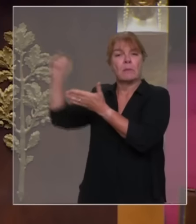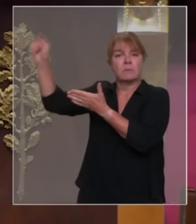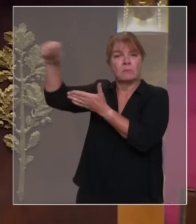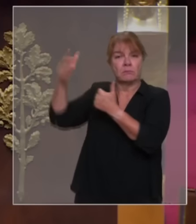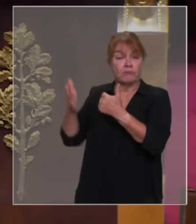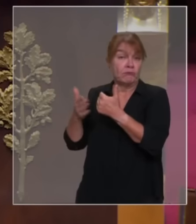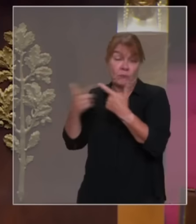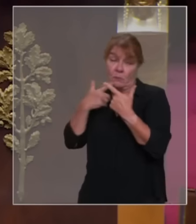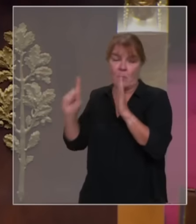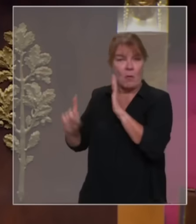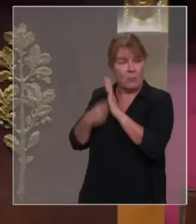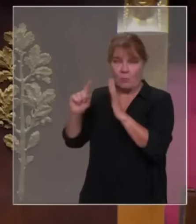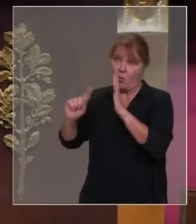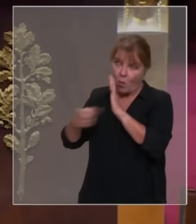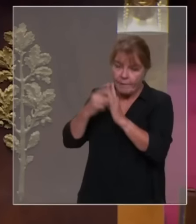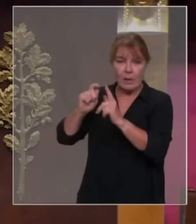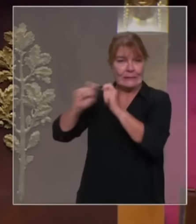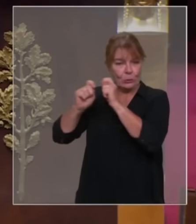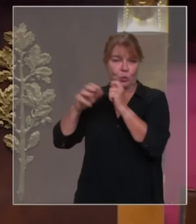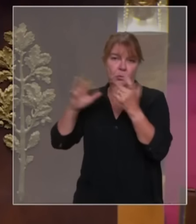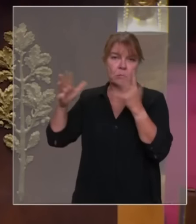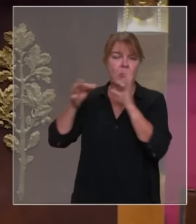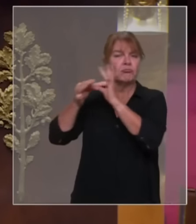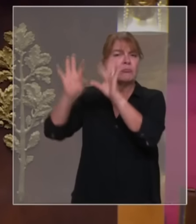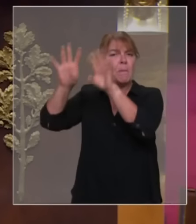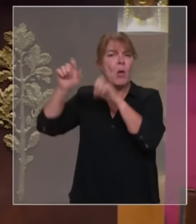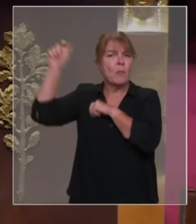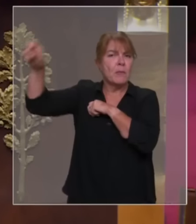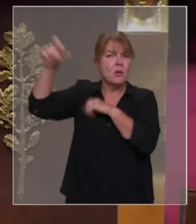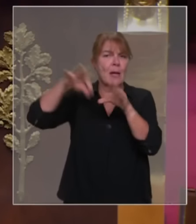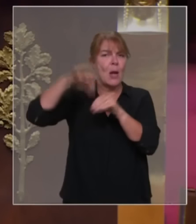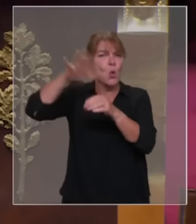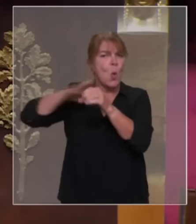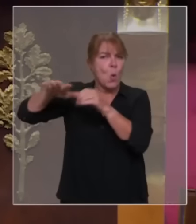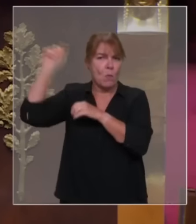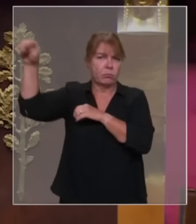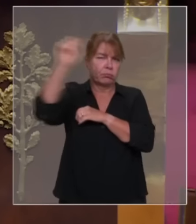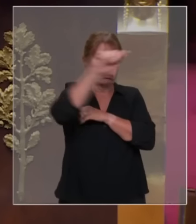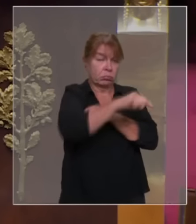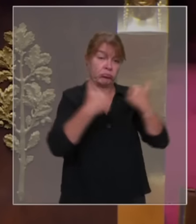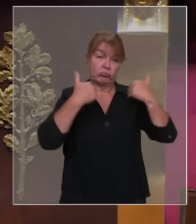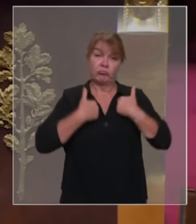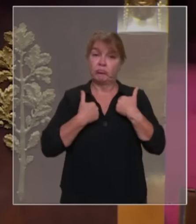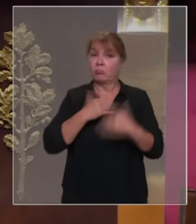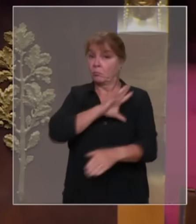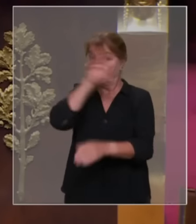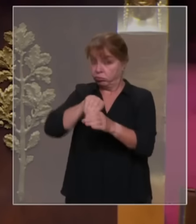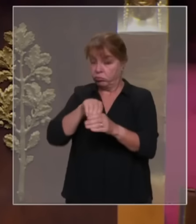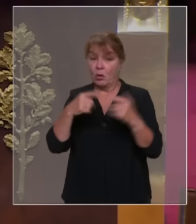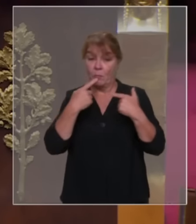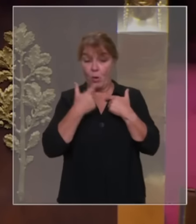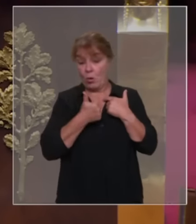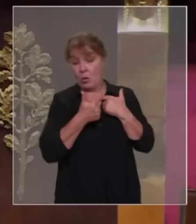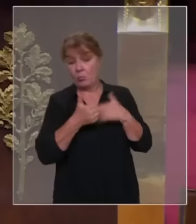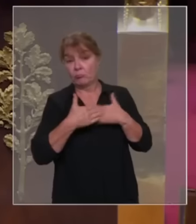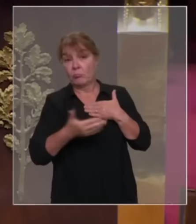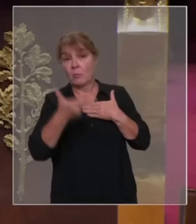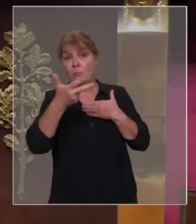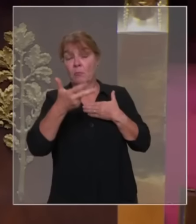moi, le fil de la concertation avec les parlementaires et les élus locaux. Je présiderai dans cet esprit, durant le premier